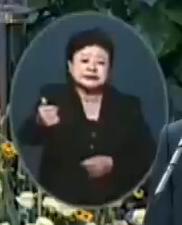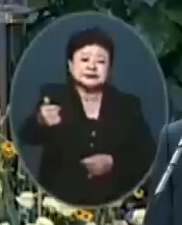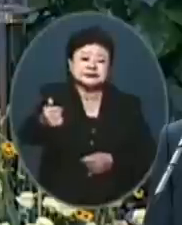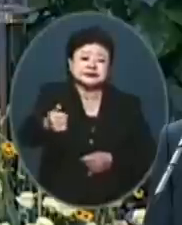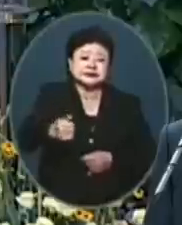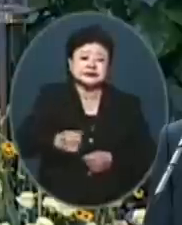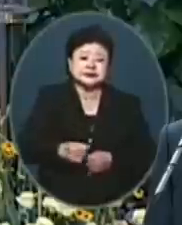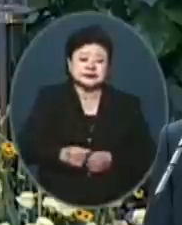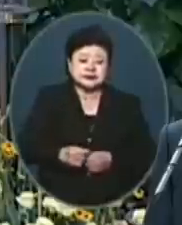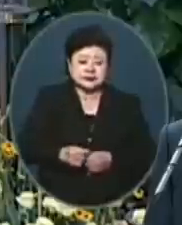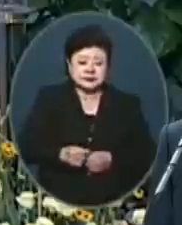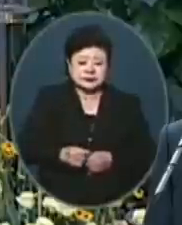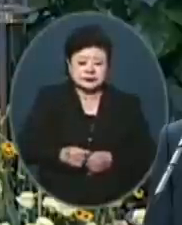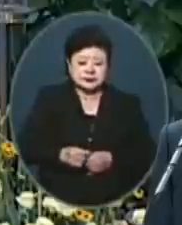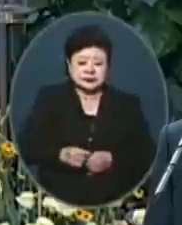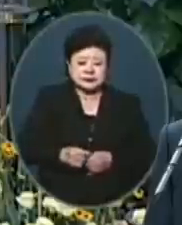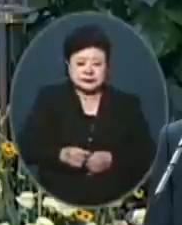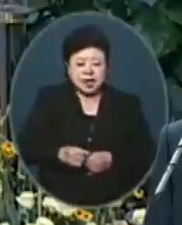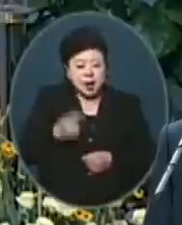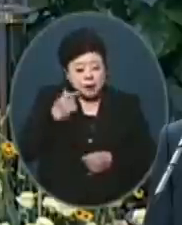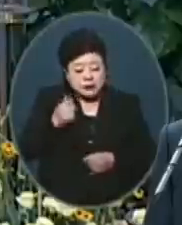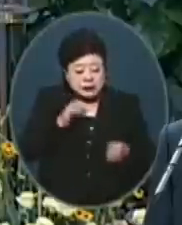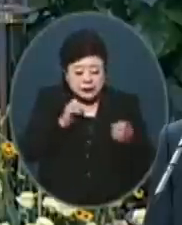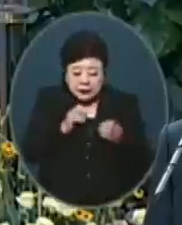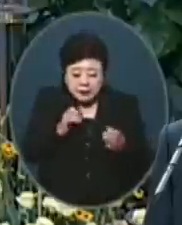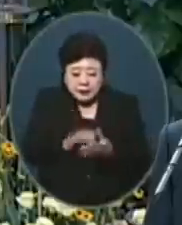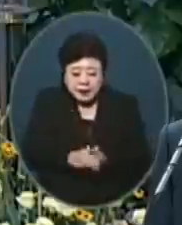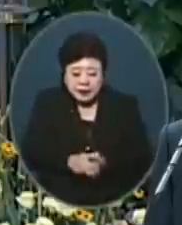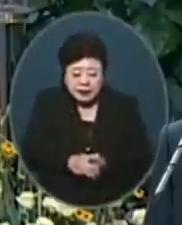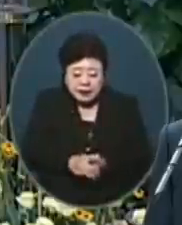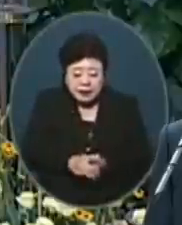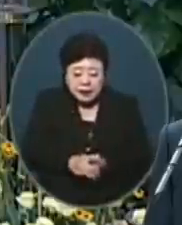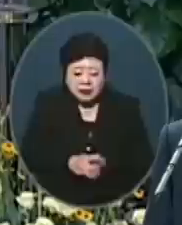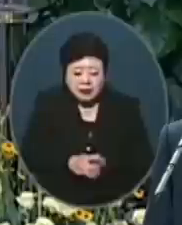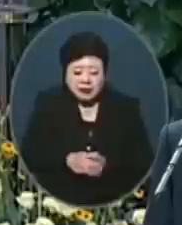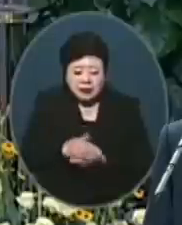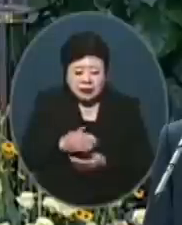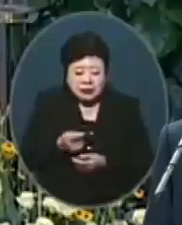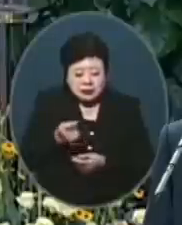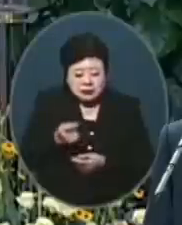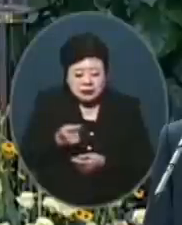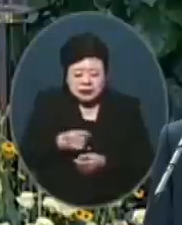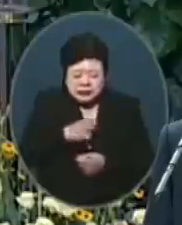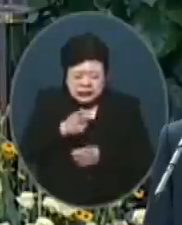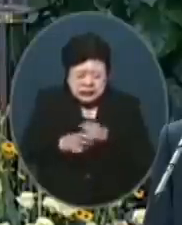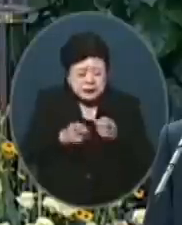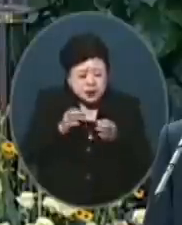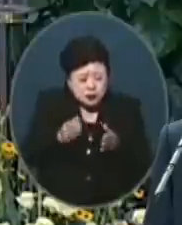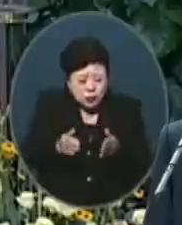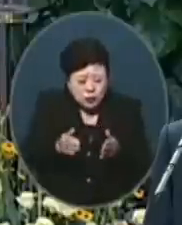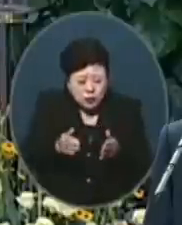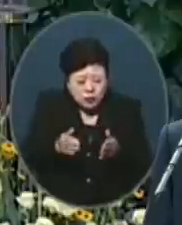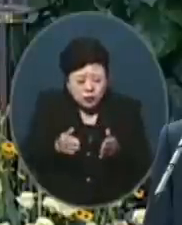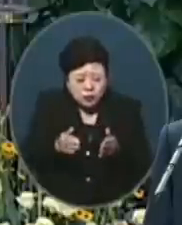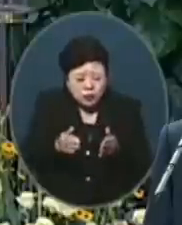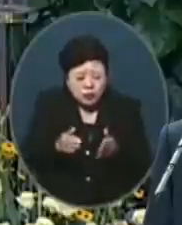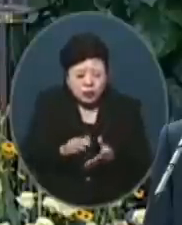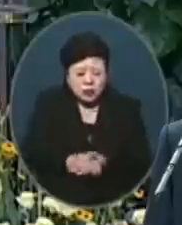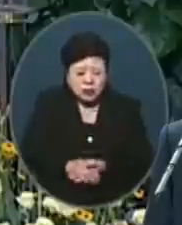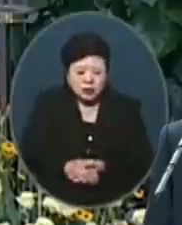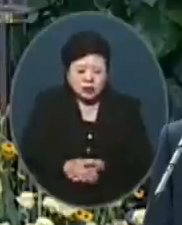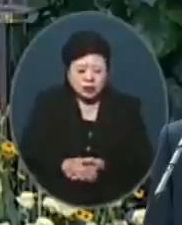있습니까? 그러자 스펄전 목사님이 이렇게 대답했습니다. 적어도 지난 20년 동안 낙망해 본 적이